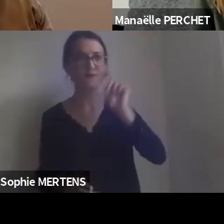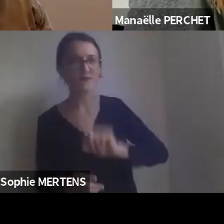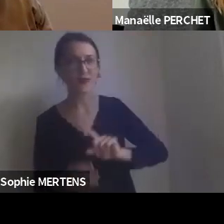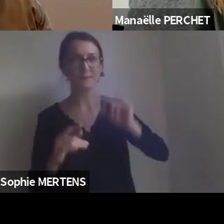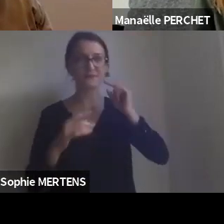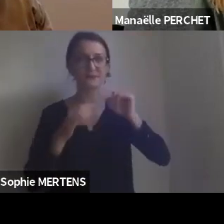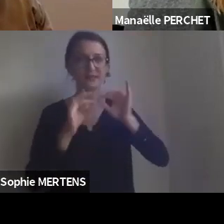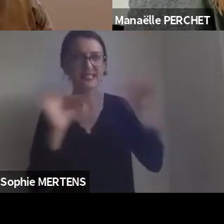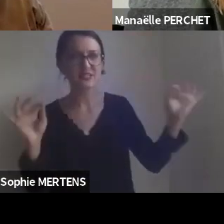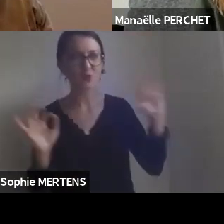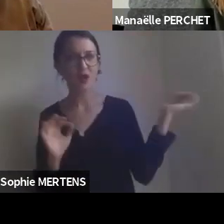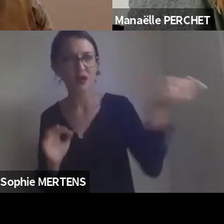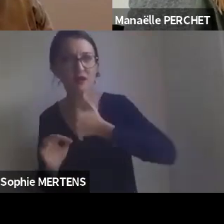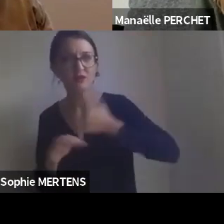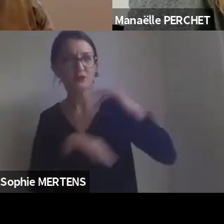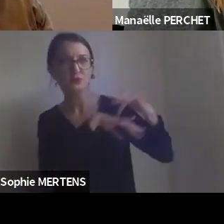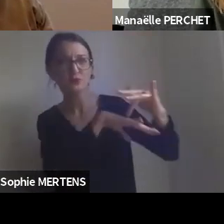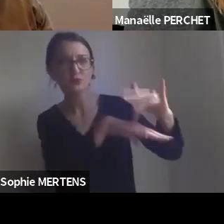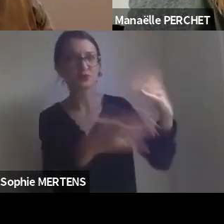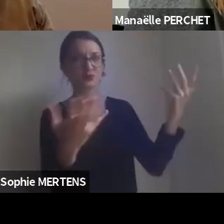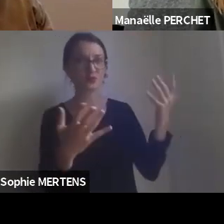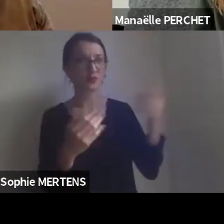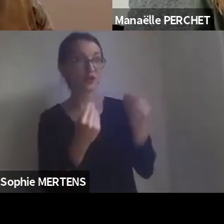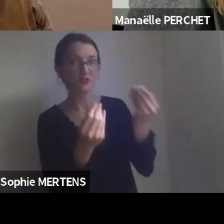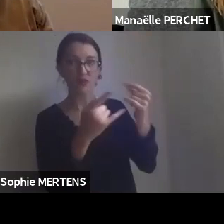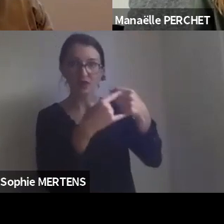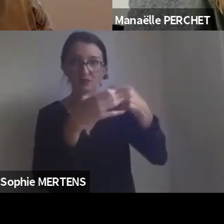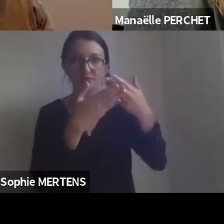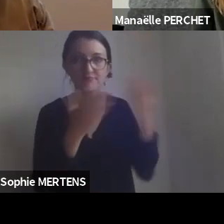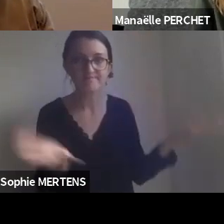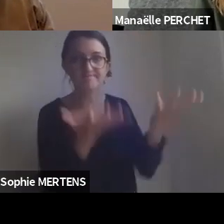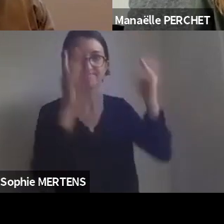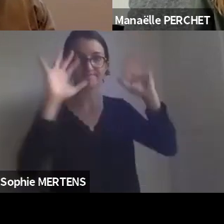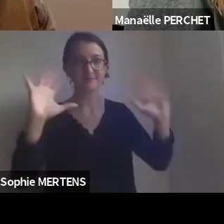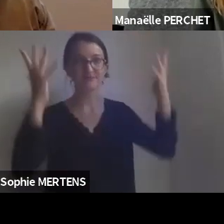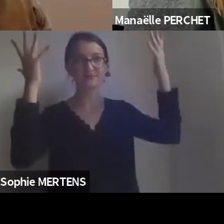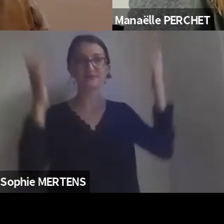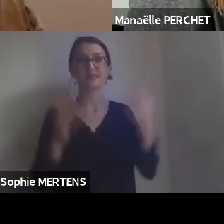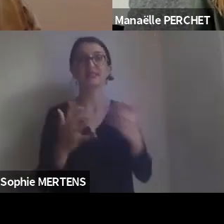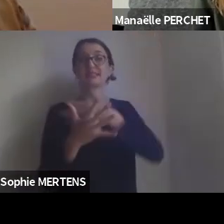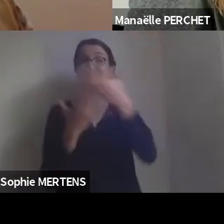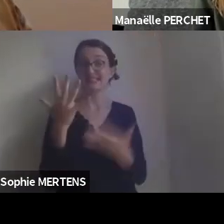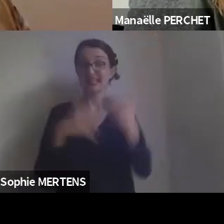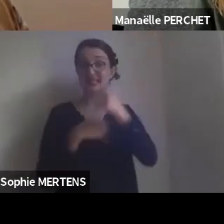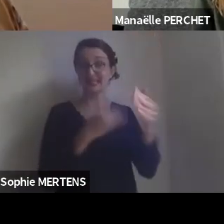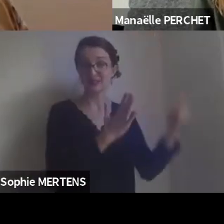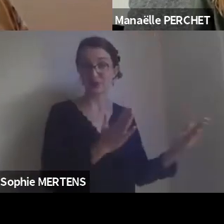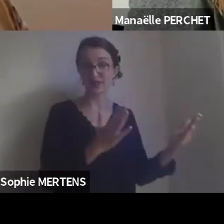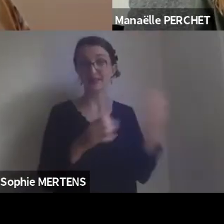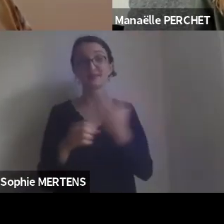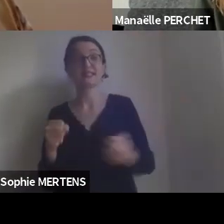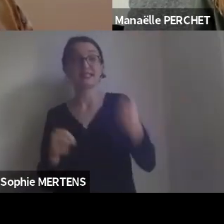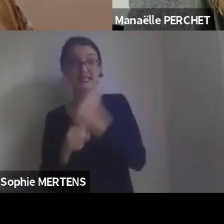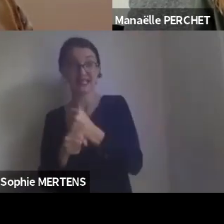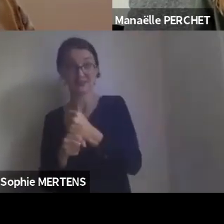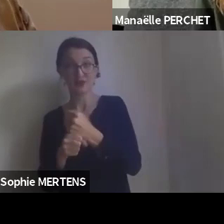À travers donc 5 catégories de trophées, créateur en herbe, créateur, entrepreneur expérimenté, entrepreneur de l'année, entrepreneur